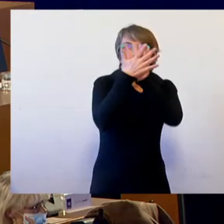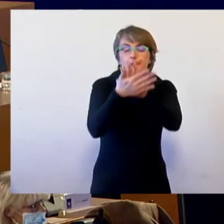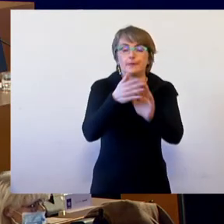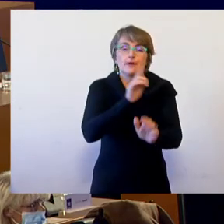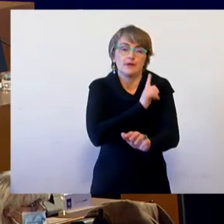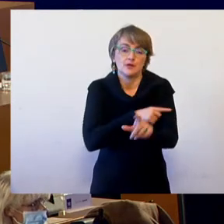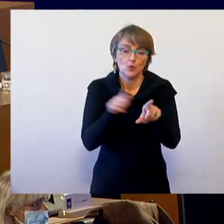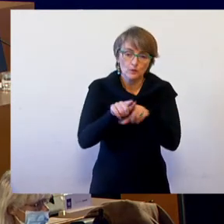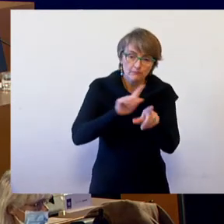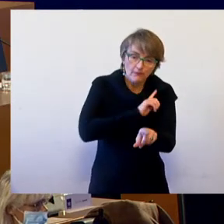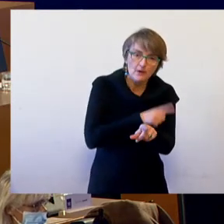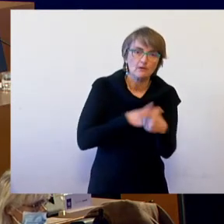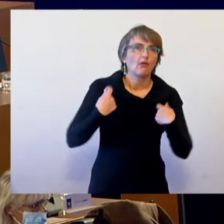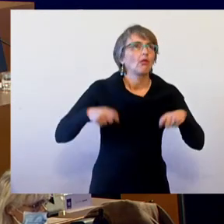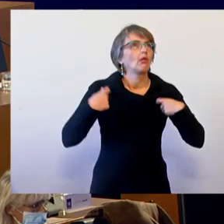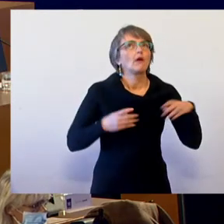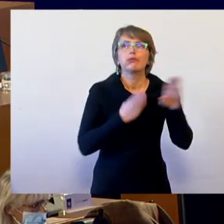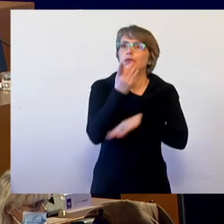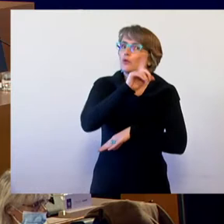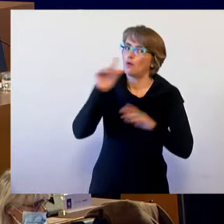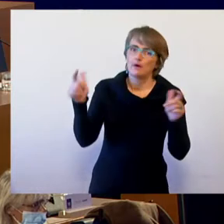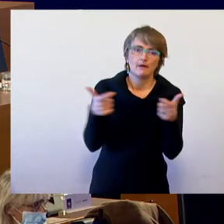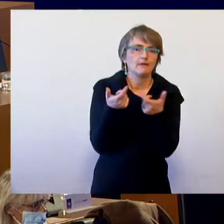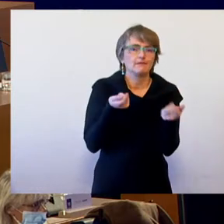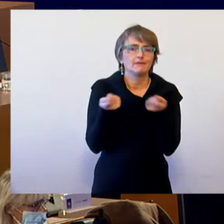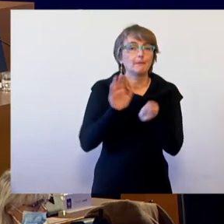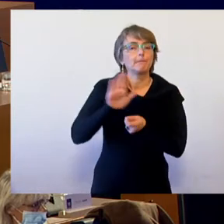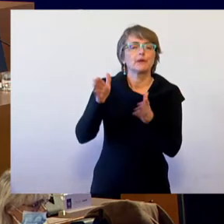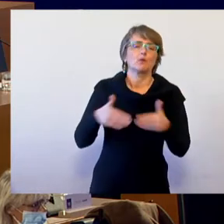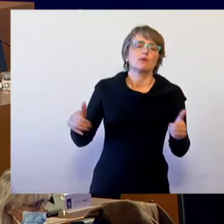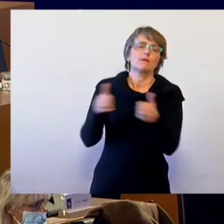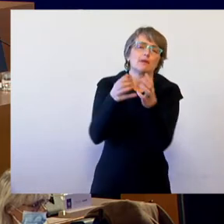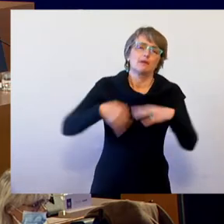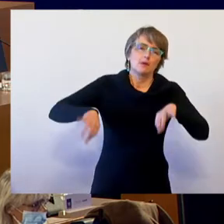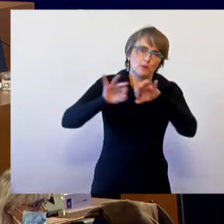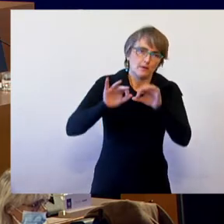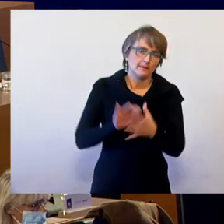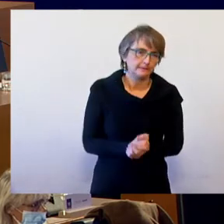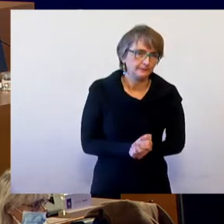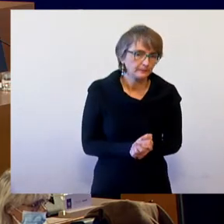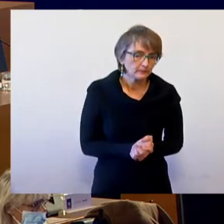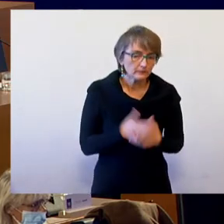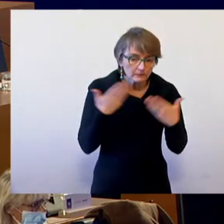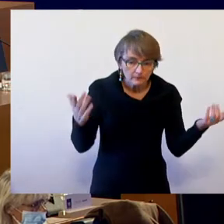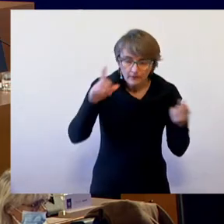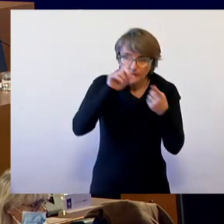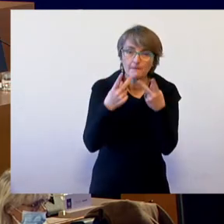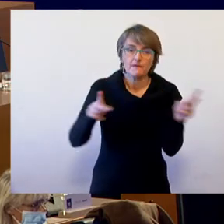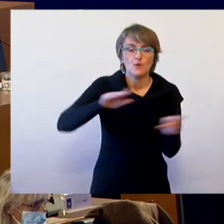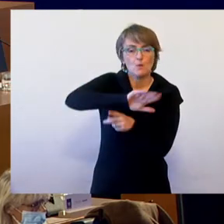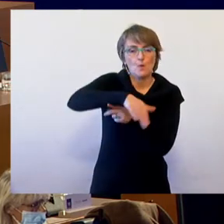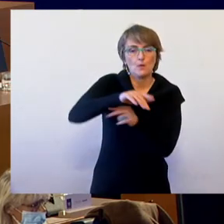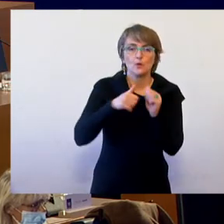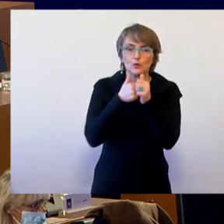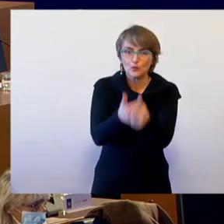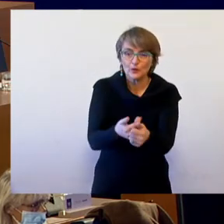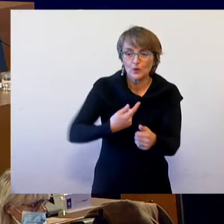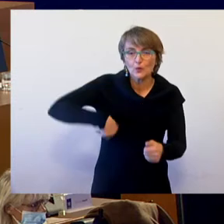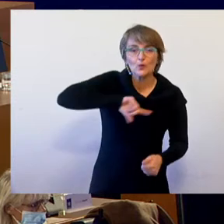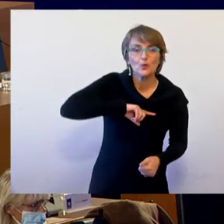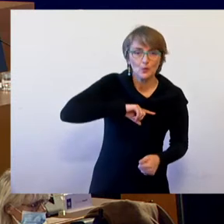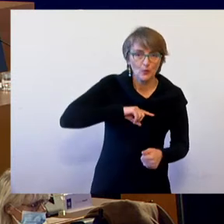maîtrise des énergies pour les collectivités territoriales. En ce qui concerne la ville de Montpellier, dans le cadre de notre